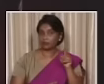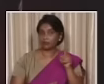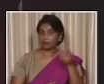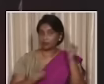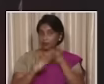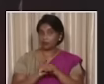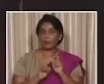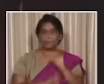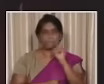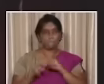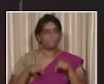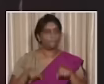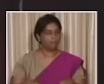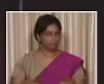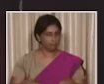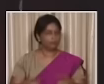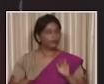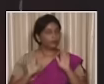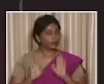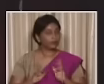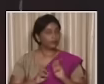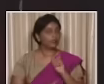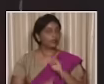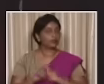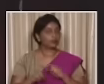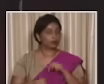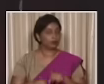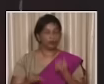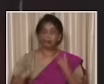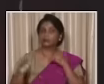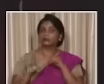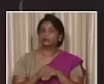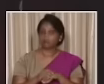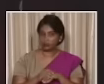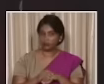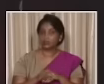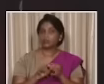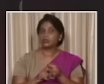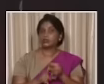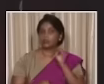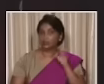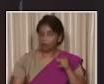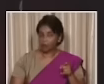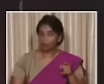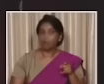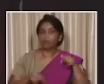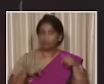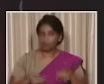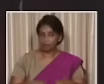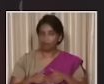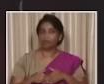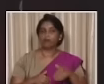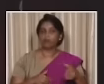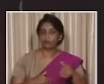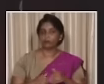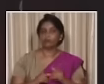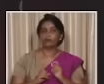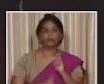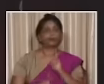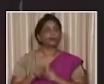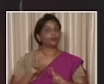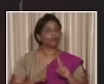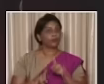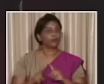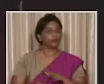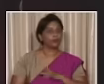පත්තුනේ පාර්ලිමේන්තුවෙන්. හැබැයි පාර්ලිමේන්තුවෙන් පත්තුණු විධායක ජනාධිපතිවරයා අද වෙන විට